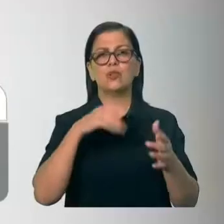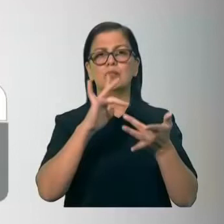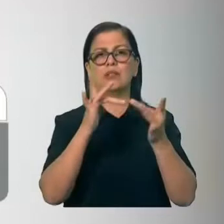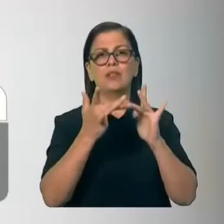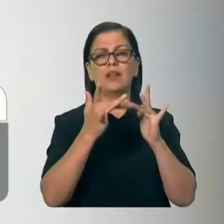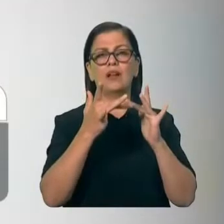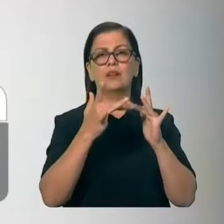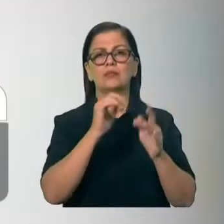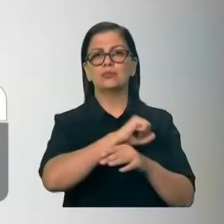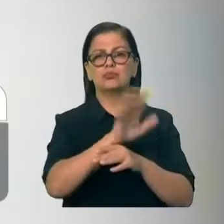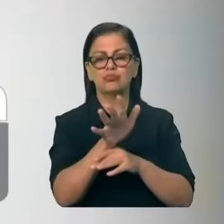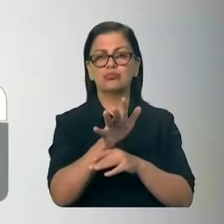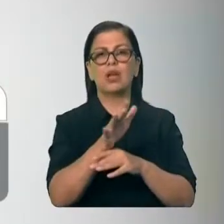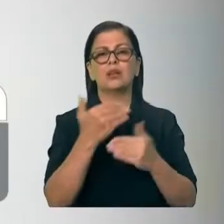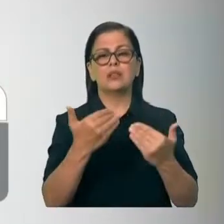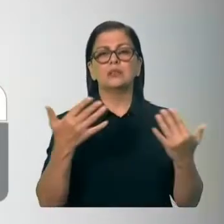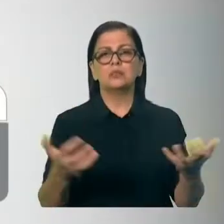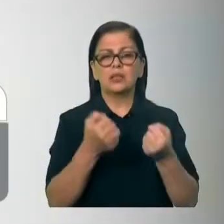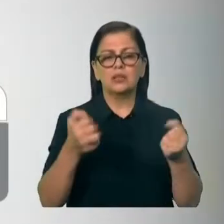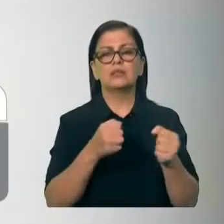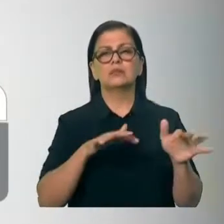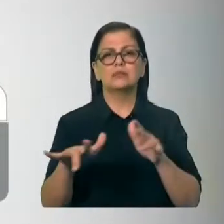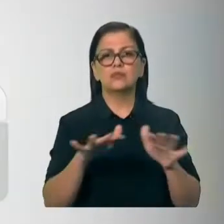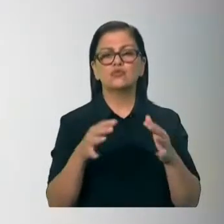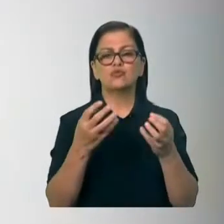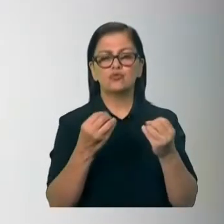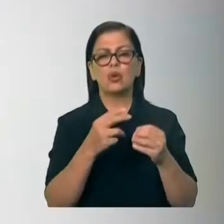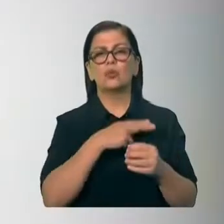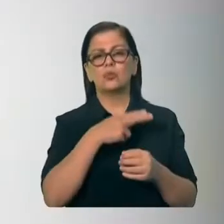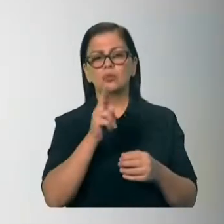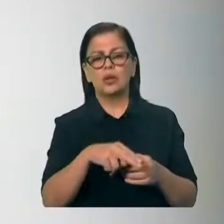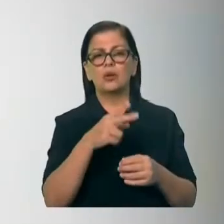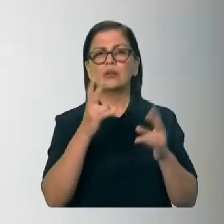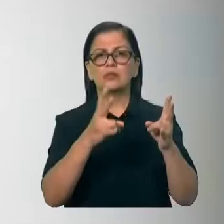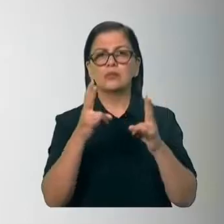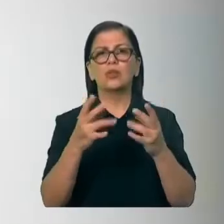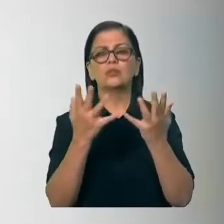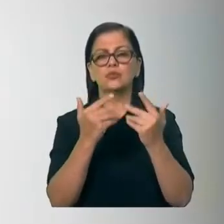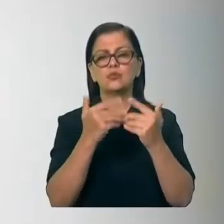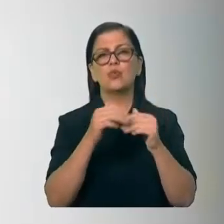Bildirib ki, hazırda xilas etmə əməliyyatı davam edir. Ölü və yaralı sayının artacağı istisna edilmir.